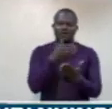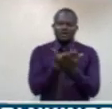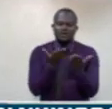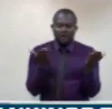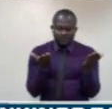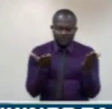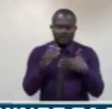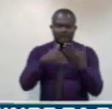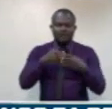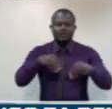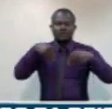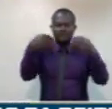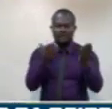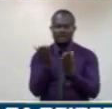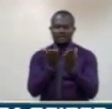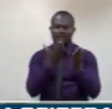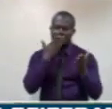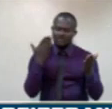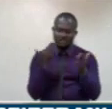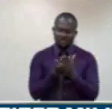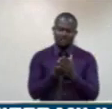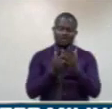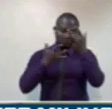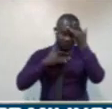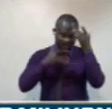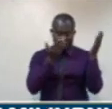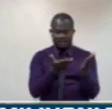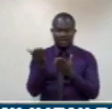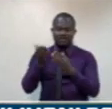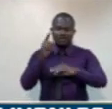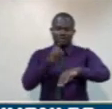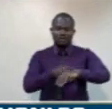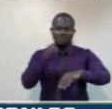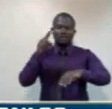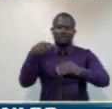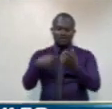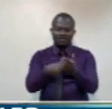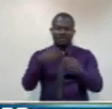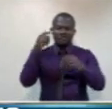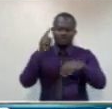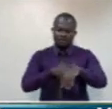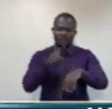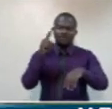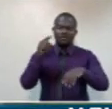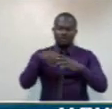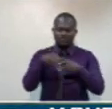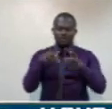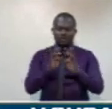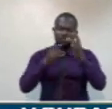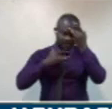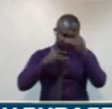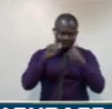ni ugutanga serivisi nziza umurwayi akakirwa ku gihe akavurirwa ku gihe ku buryo